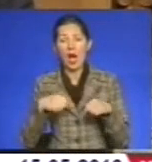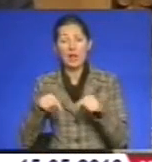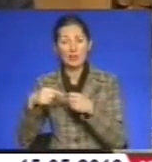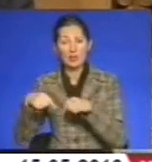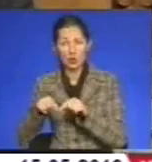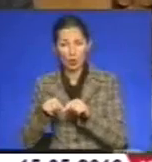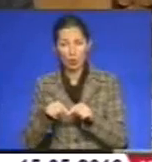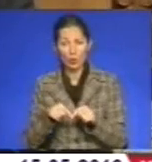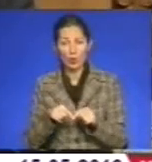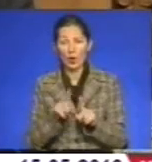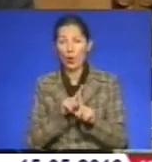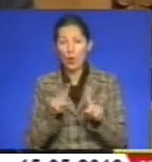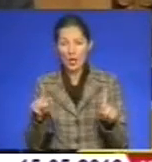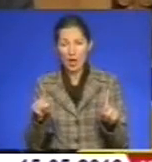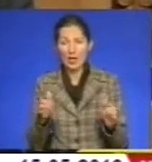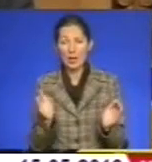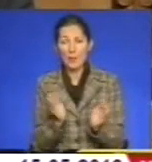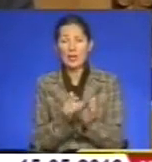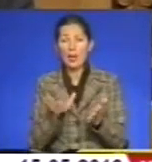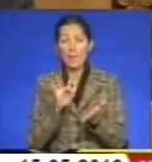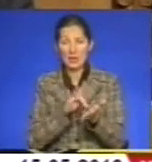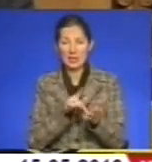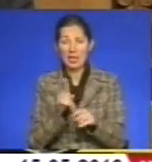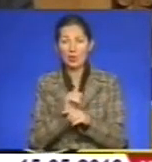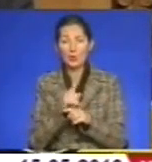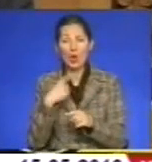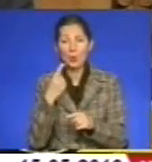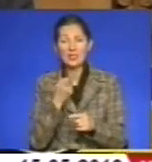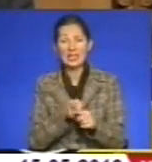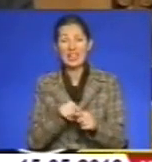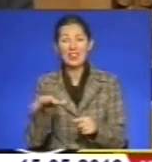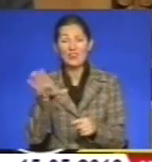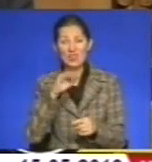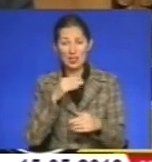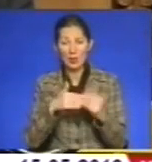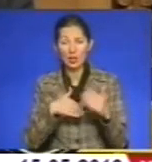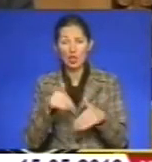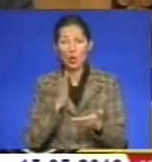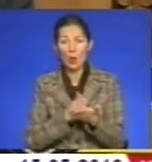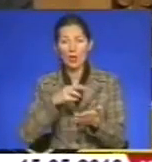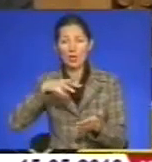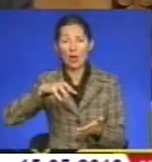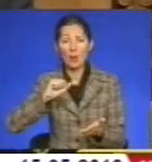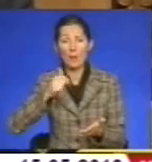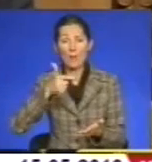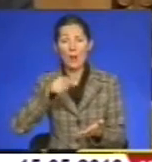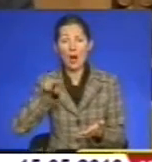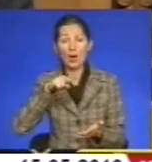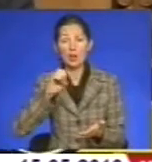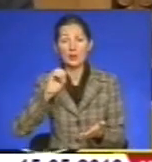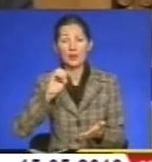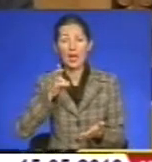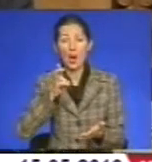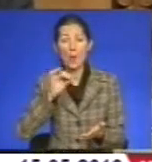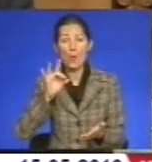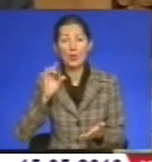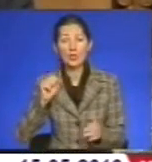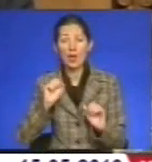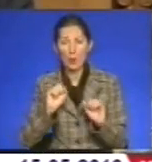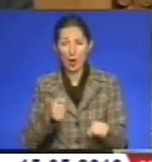міста Тернопільської області, які всі практично мають магдебурзьке право, які мають відповідні об'єкти,